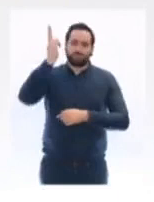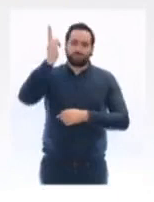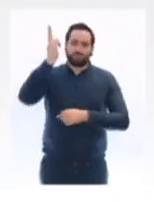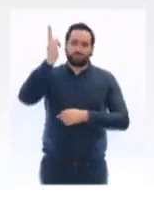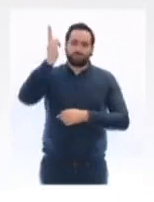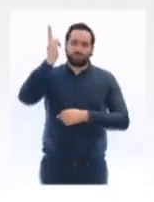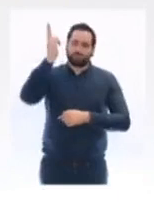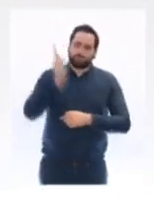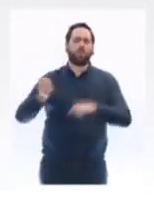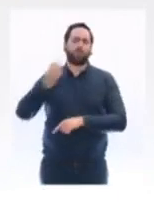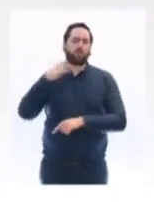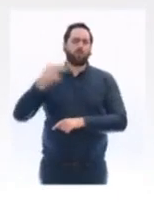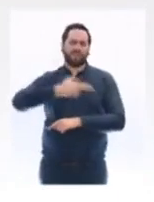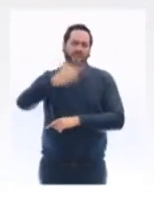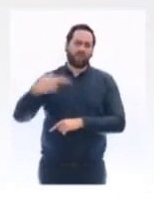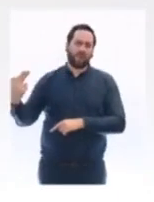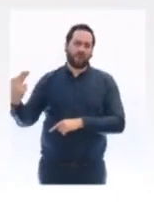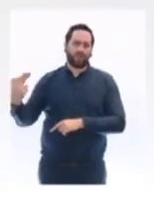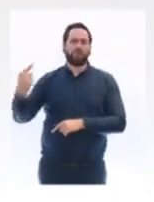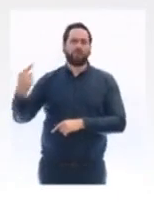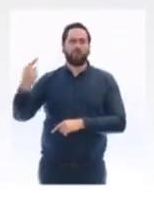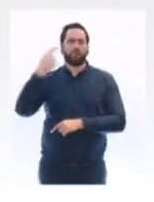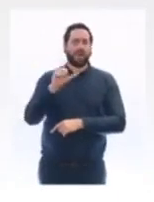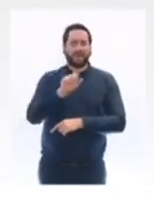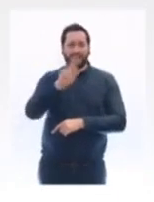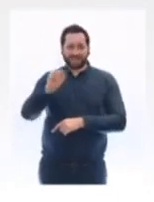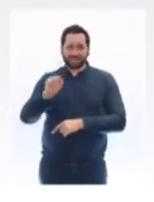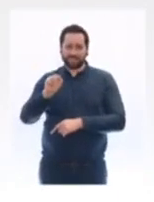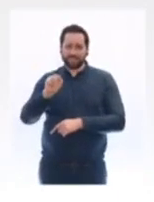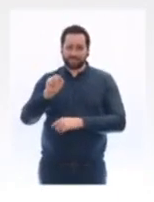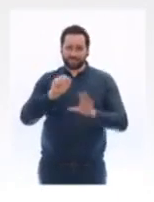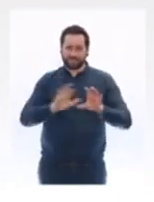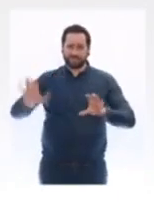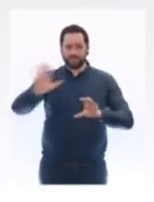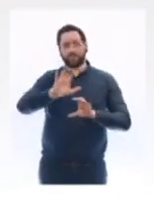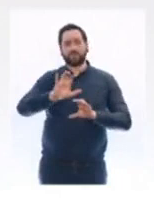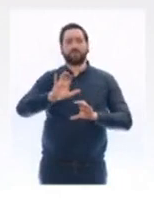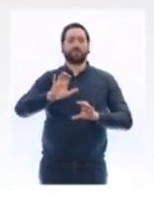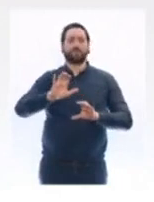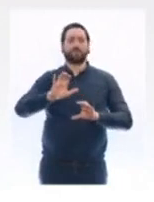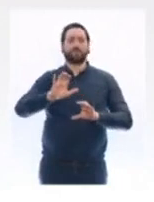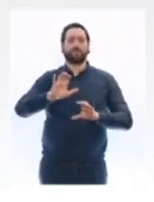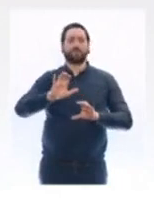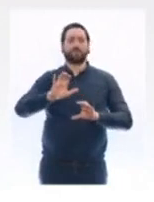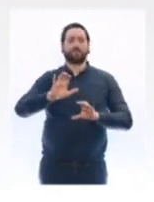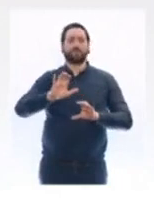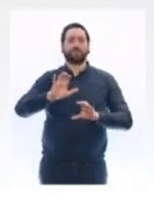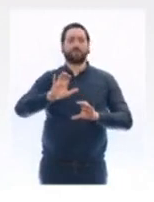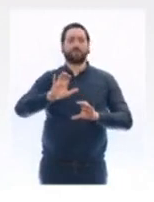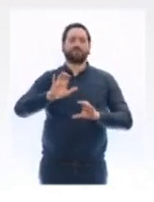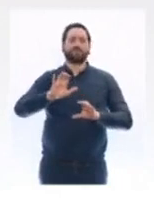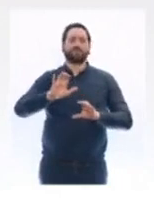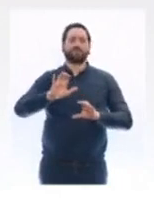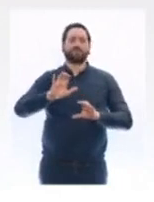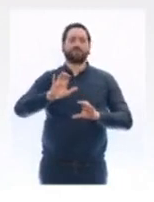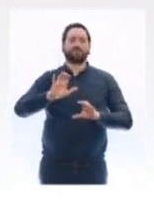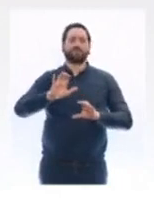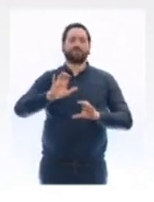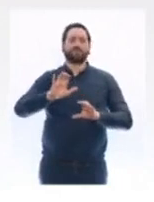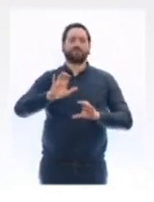autant que possible les prises en charge pour les maladies chroniques, pour les cancers, les activités de greffe, les soins aux